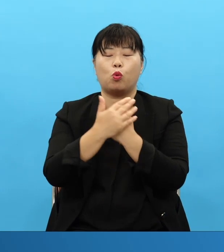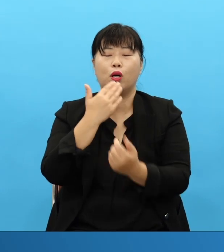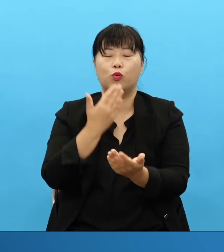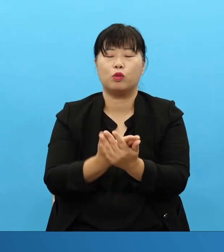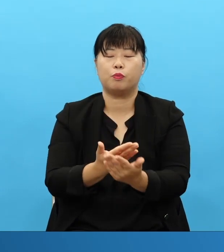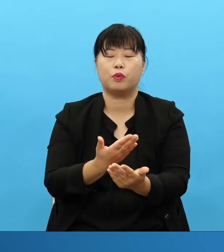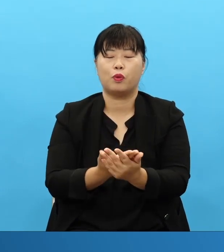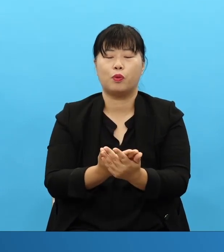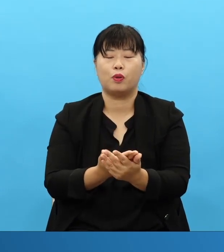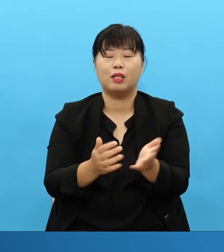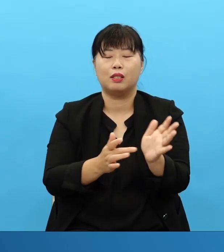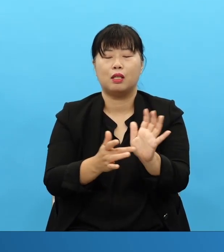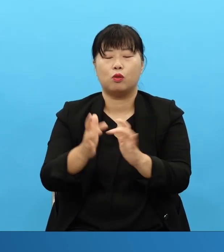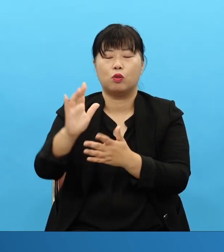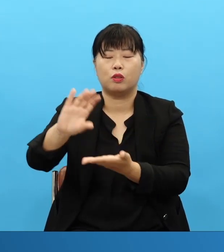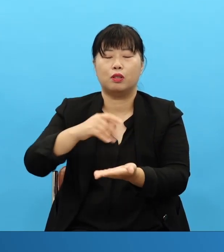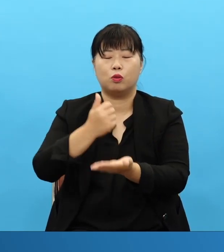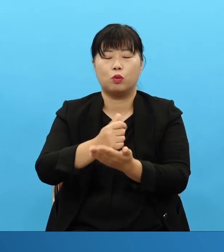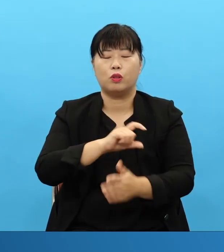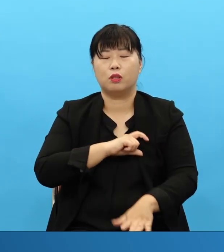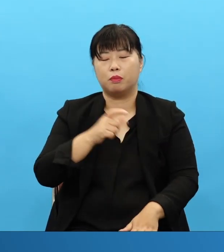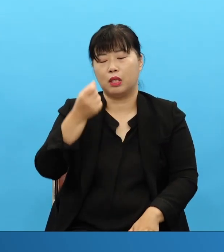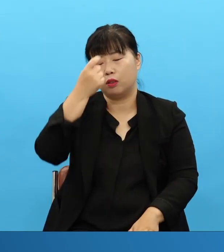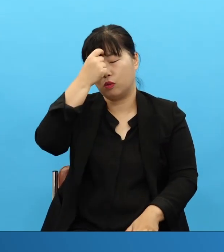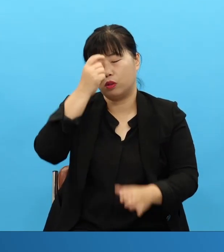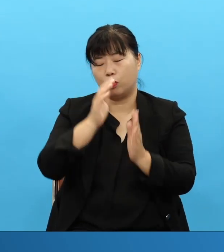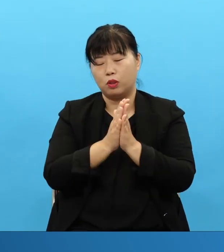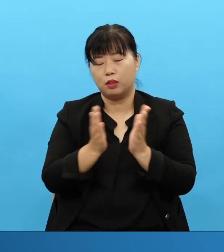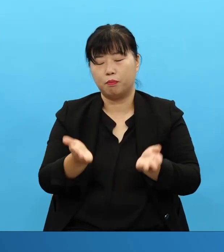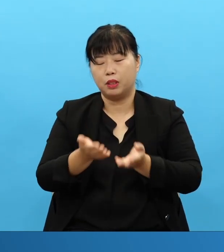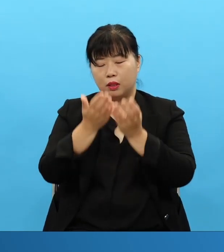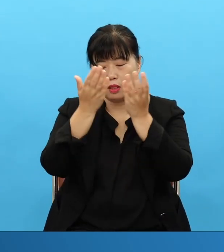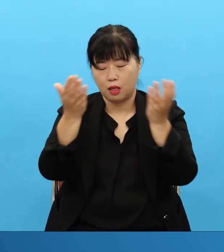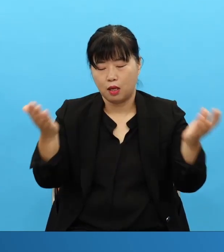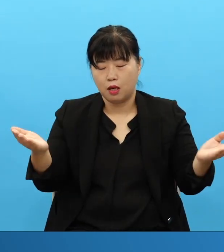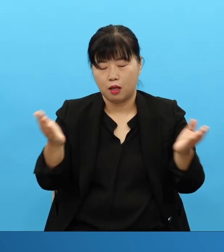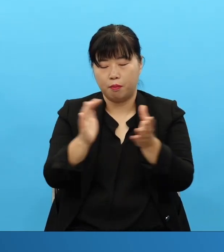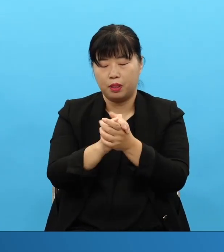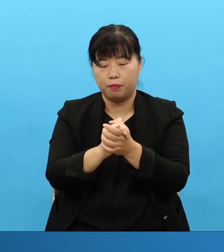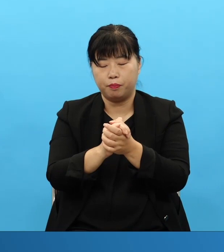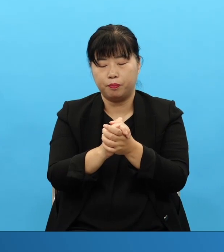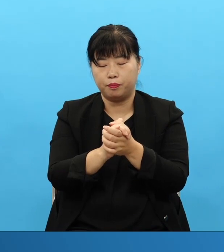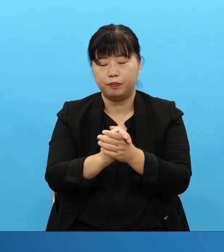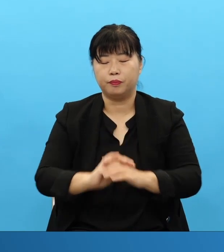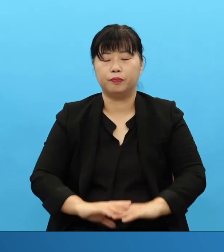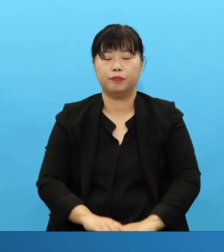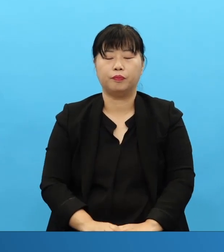economy of light. 예수 그리스도 이름으로 In Jesus 기도하옵나이다. Christ's name we pray. 아멘. Amen.